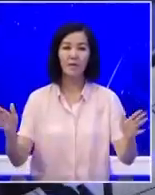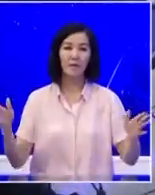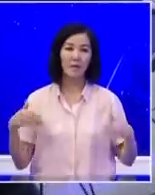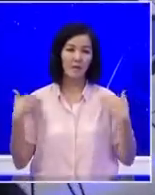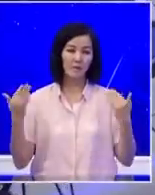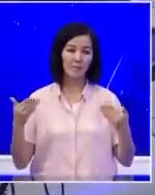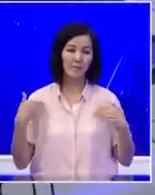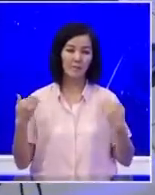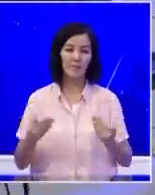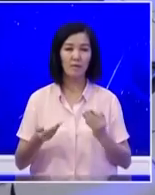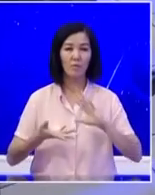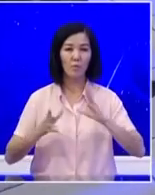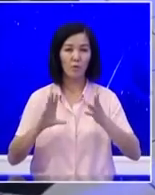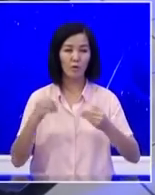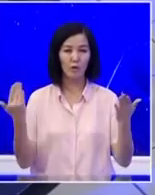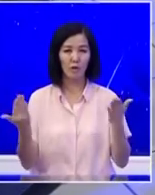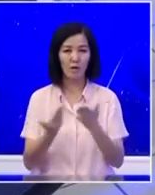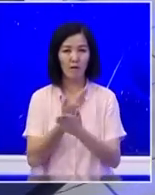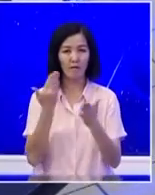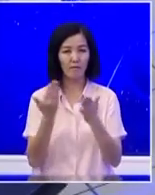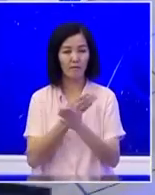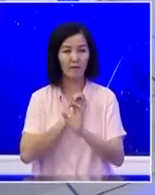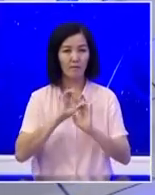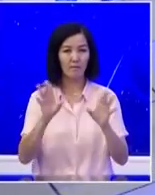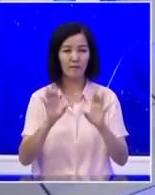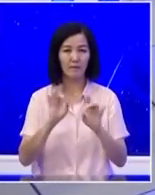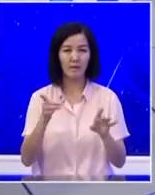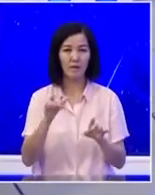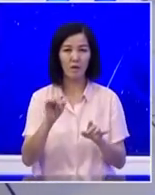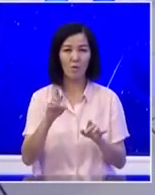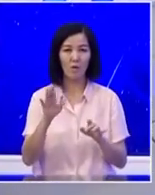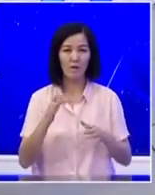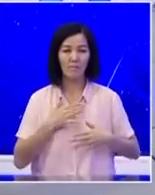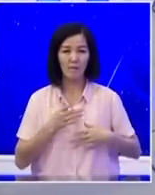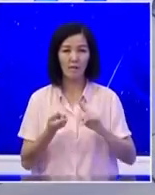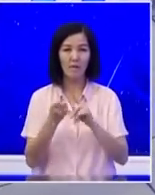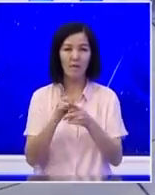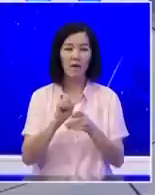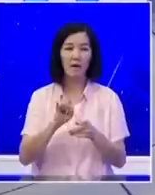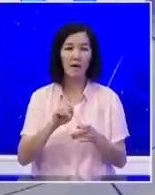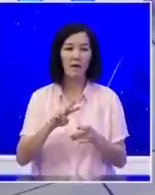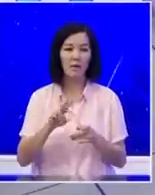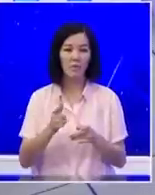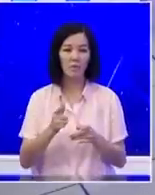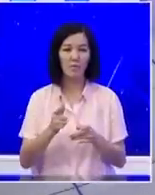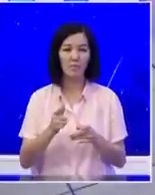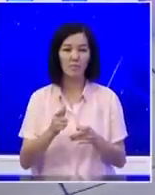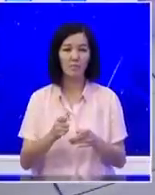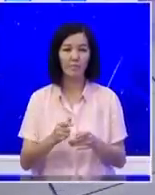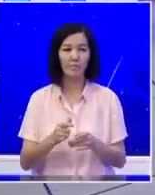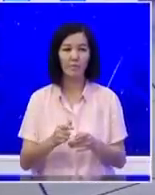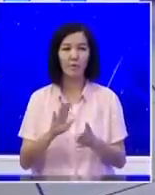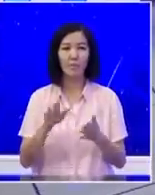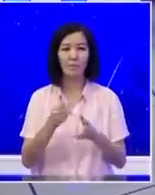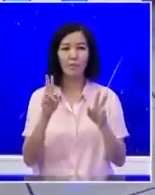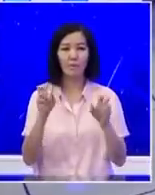Армысыздар, аймақтың басты арнасында қорытынды жаңалықтар студияда ақпараттар легімен Гаухар Муса, сурдодамада Айгүл